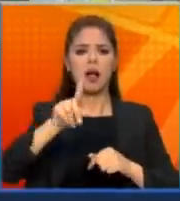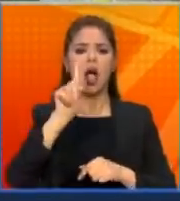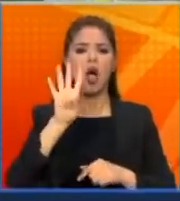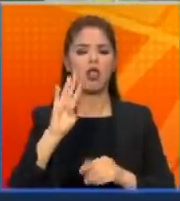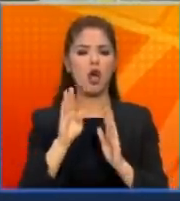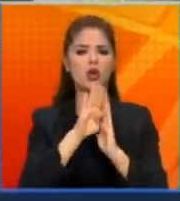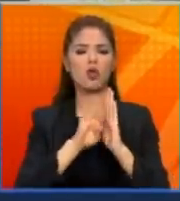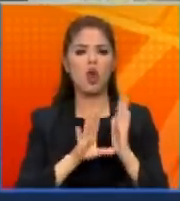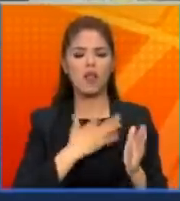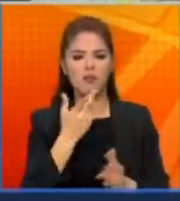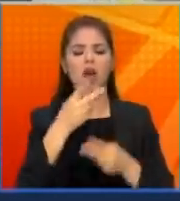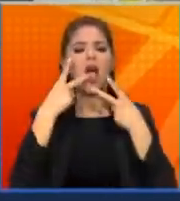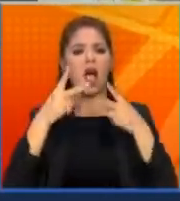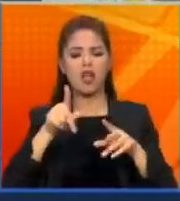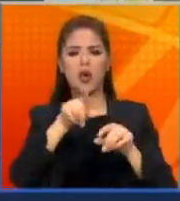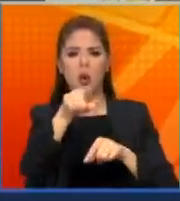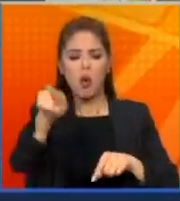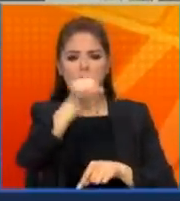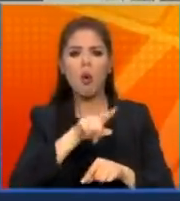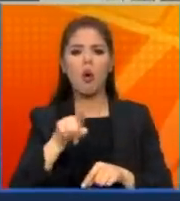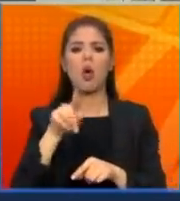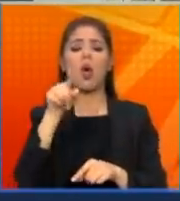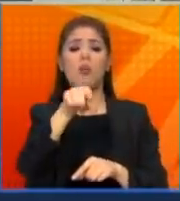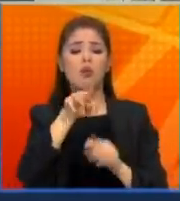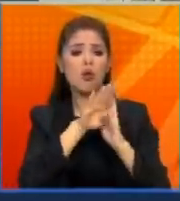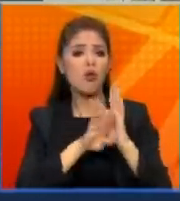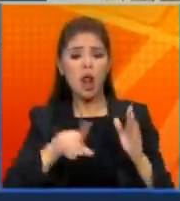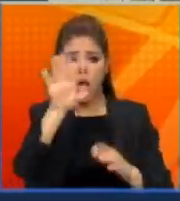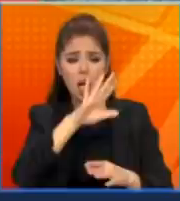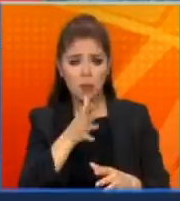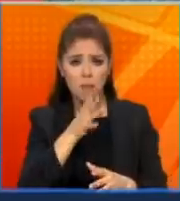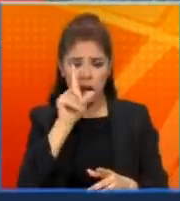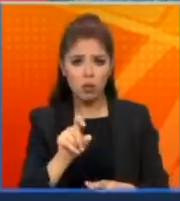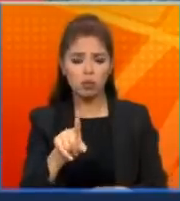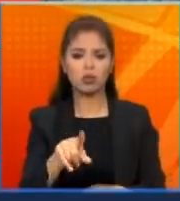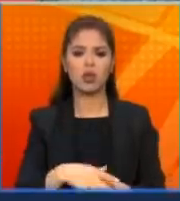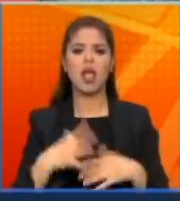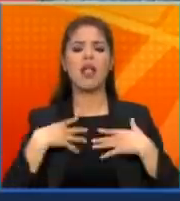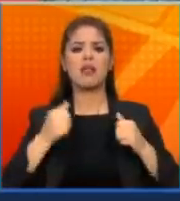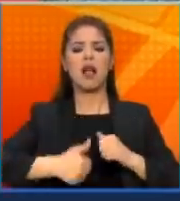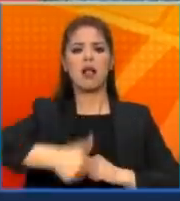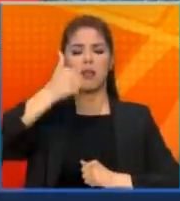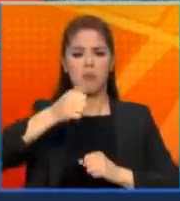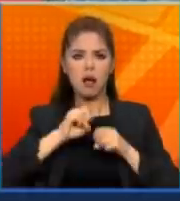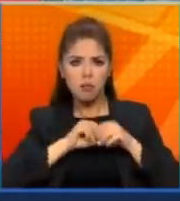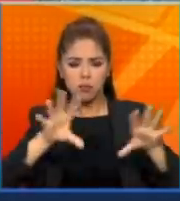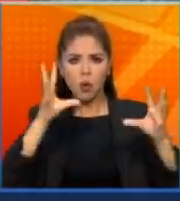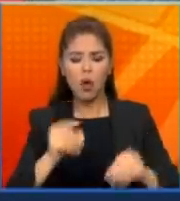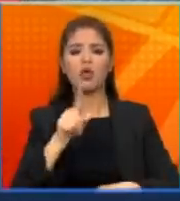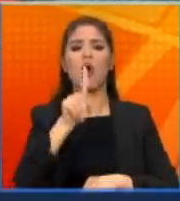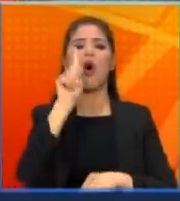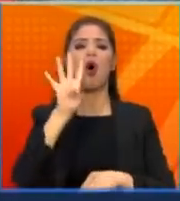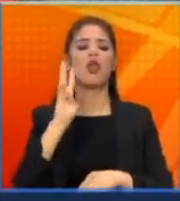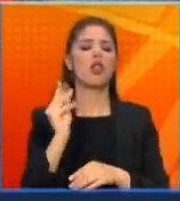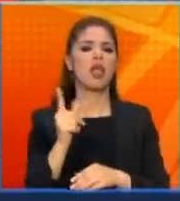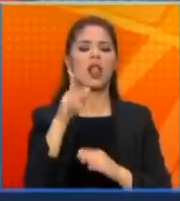uygulayarak virüsün yayılmasını engellemekse oldukça kolay. Peki bizler o kurallara ne kadar hakimiz? Sağlık Bakanlığı'nın yayınladığı 14 kural var. O